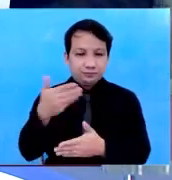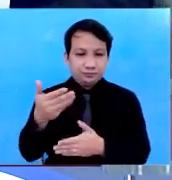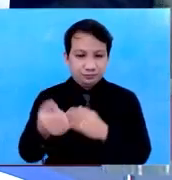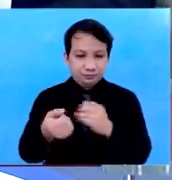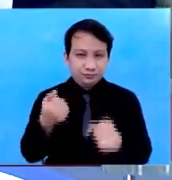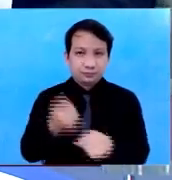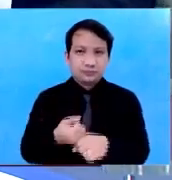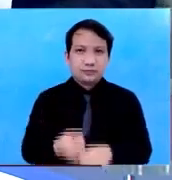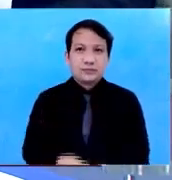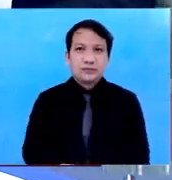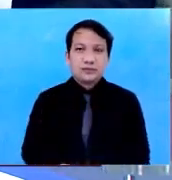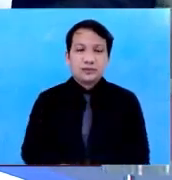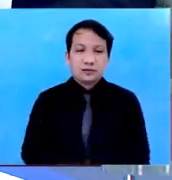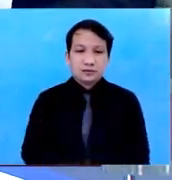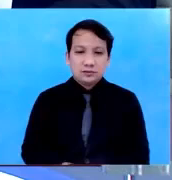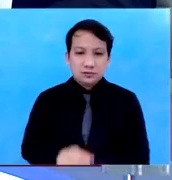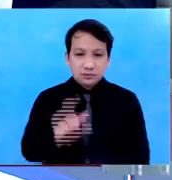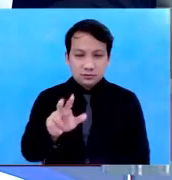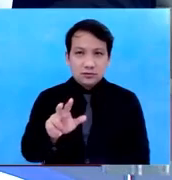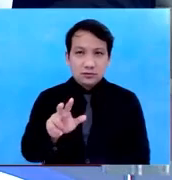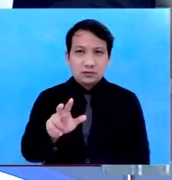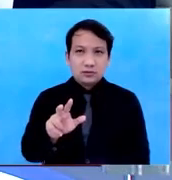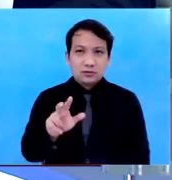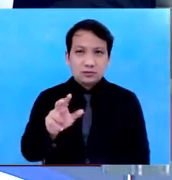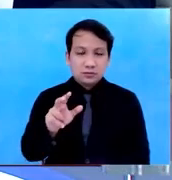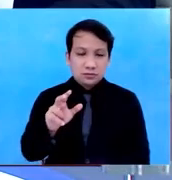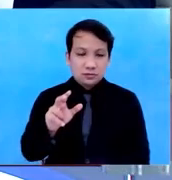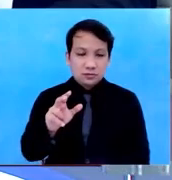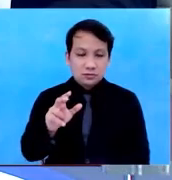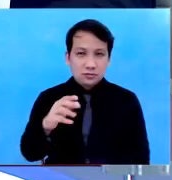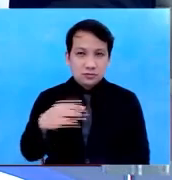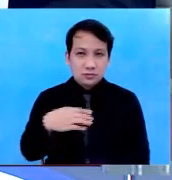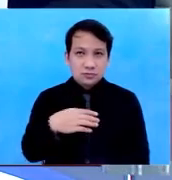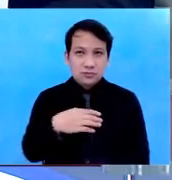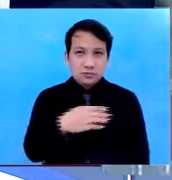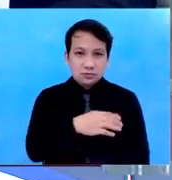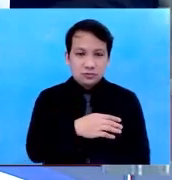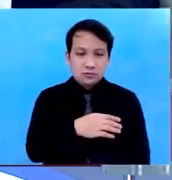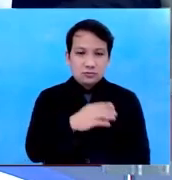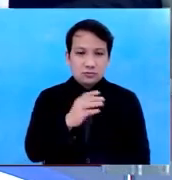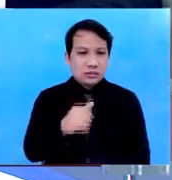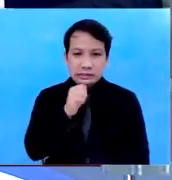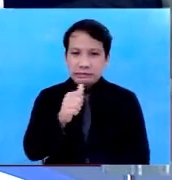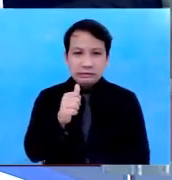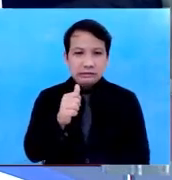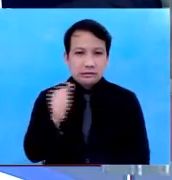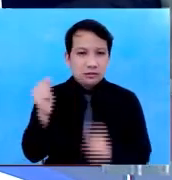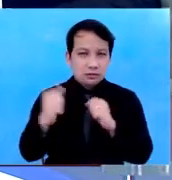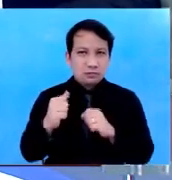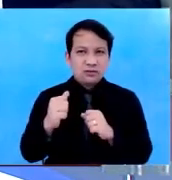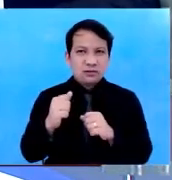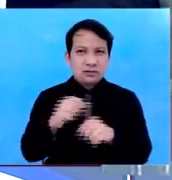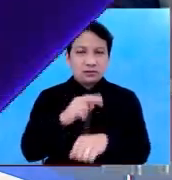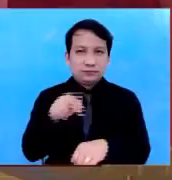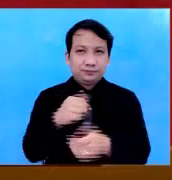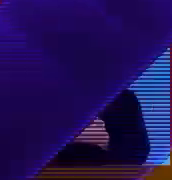Tatlong mambabatas mula sa Makabayan Block ang tumutol sa pagpasa ng pambansang pondo. Nasa frontline balitang yan si Marian